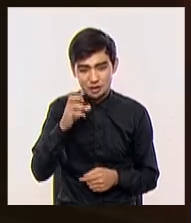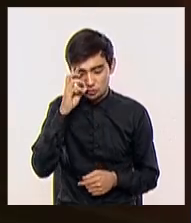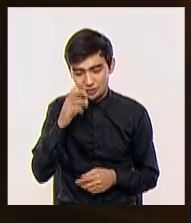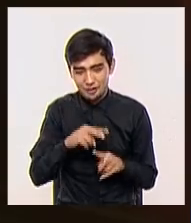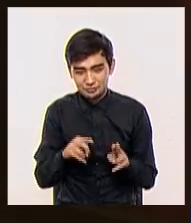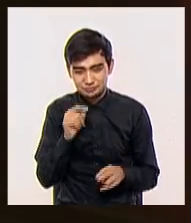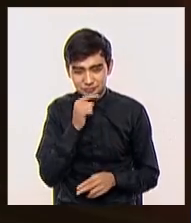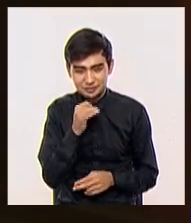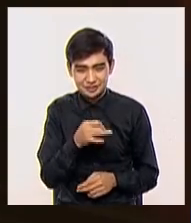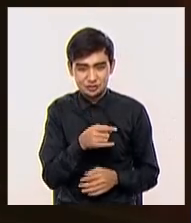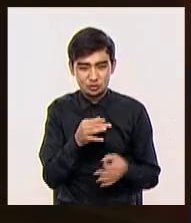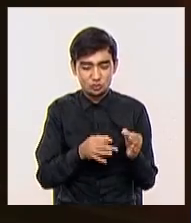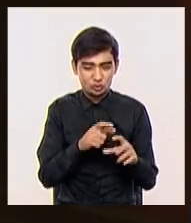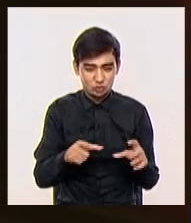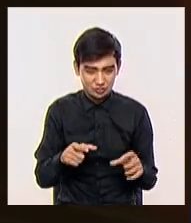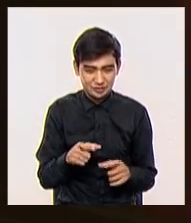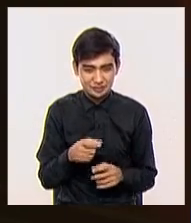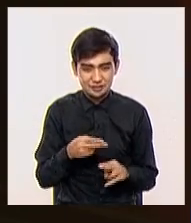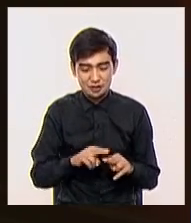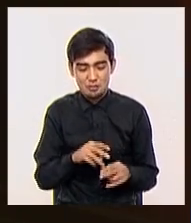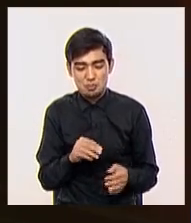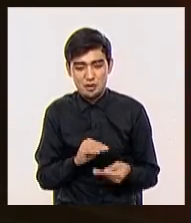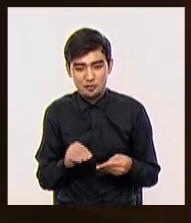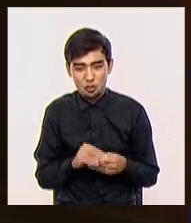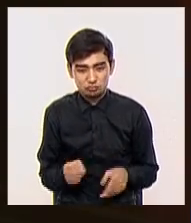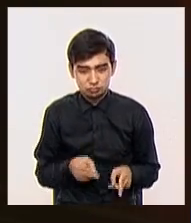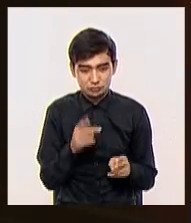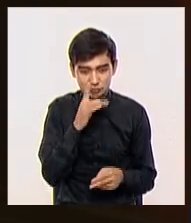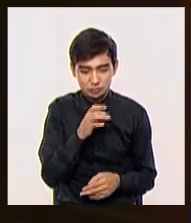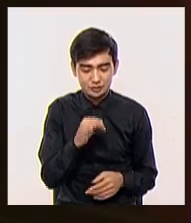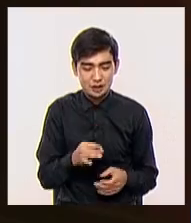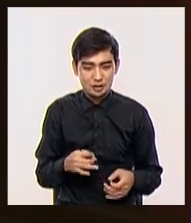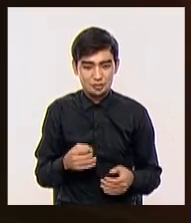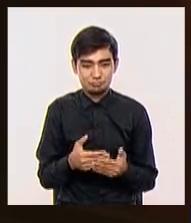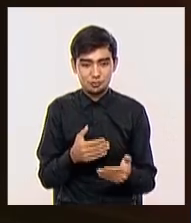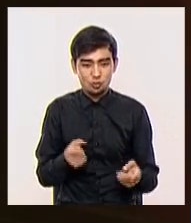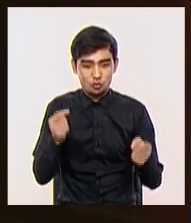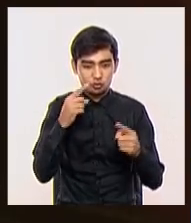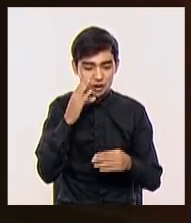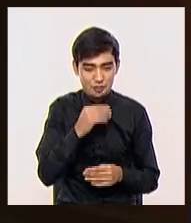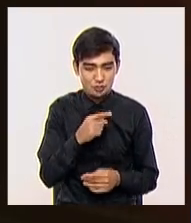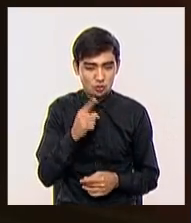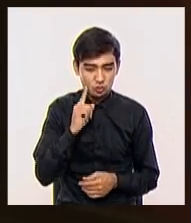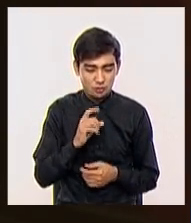осы санаттағы сотталғандардың арасында қайта қылмыс жасамауға, қылмыстың алдын алуға тиімді тәжірибе болып